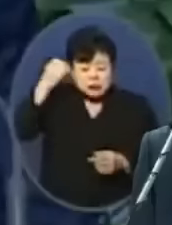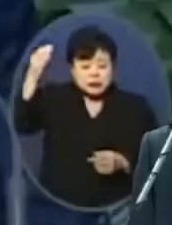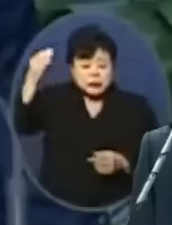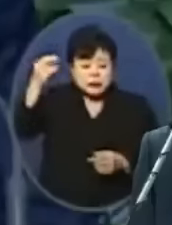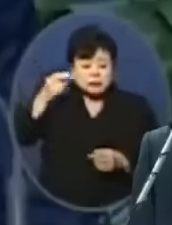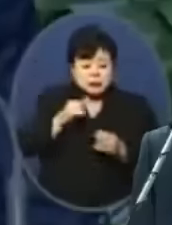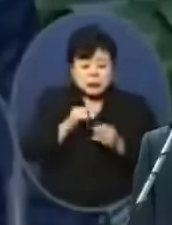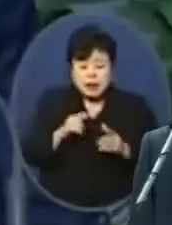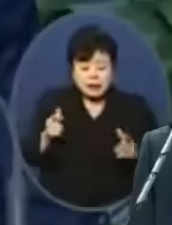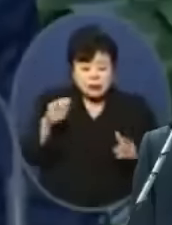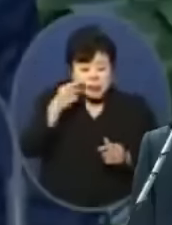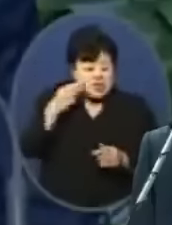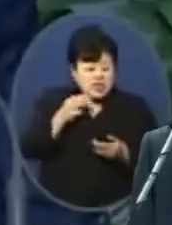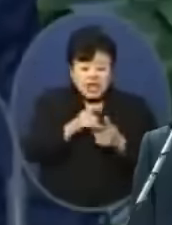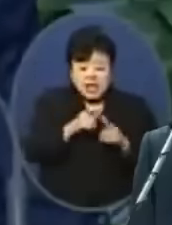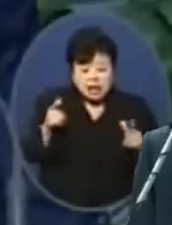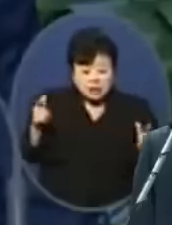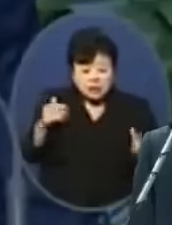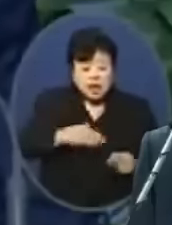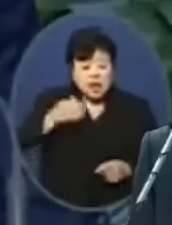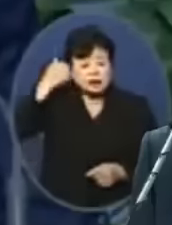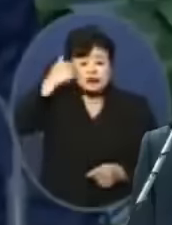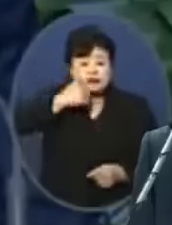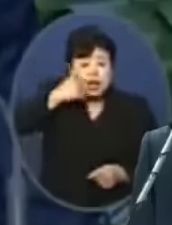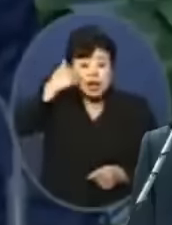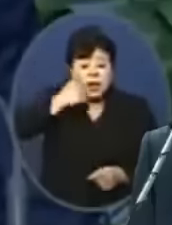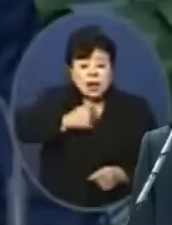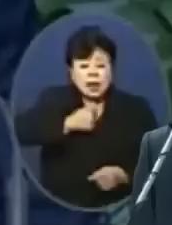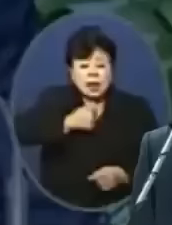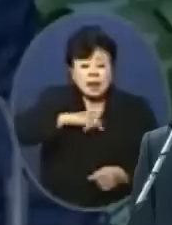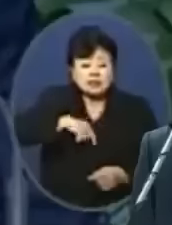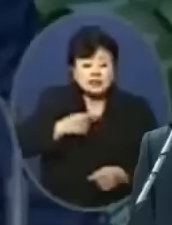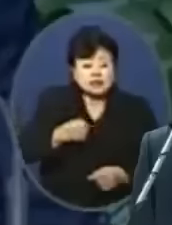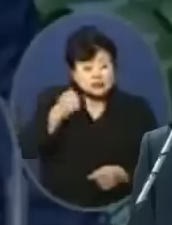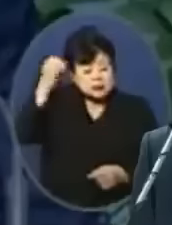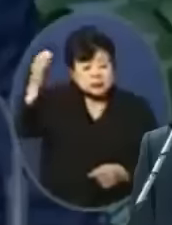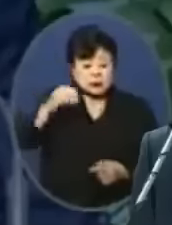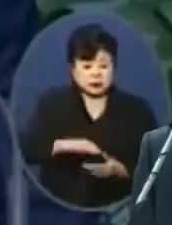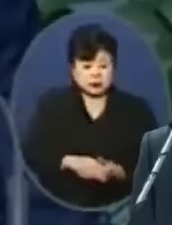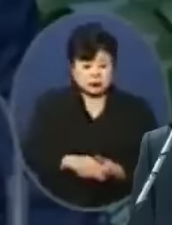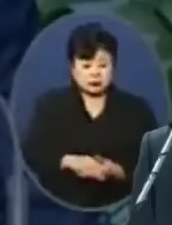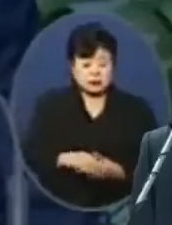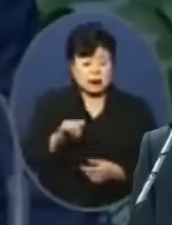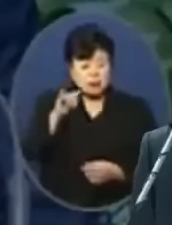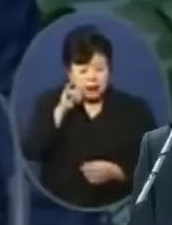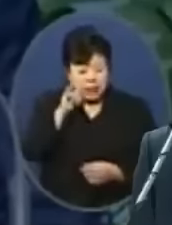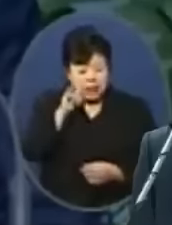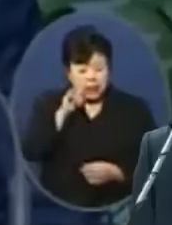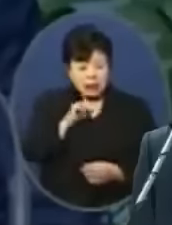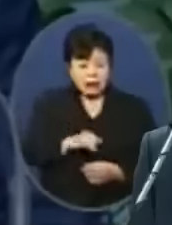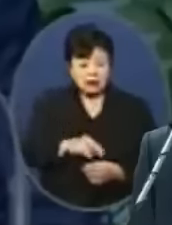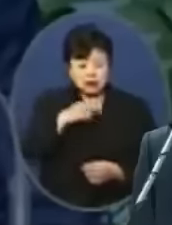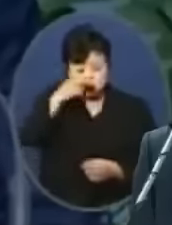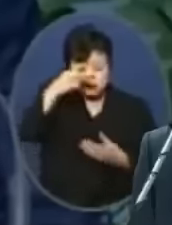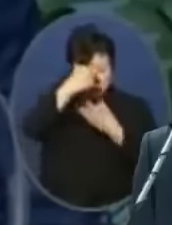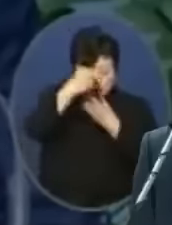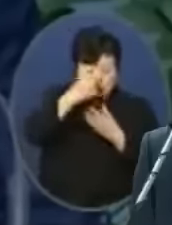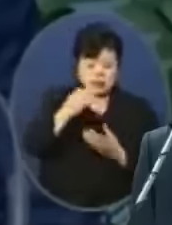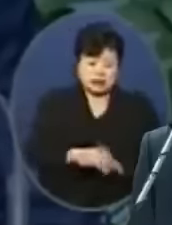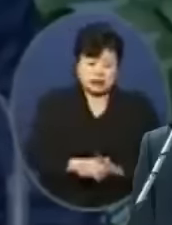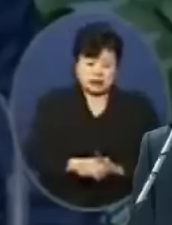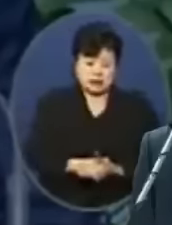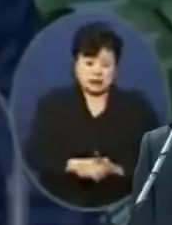미국 사람도 아니고 인디안도 아니 누구냐. 자기를 잃어버리니까 그때부터 마약을 하기 시작하고 술을 마시기